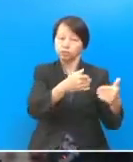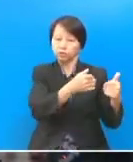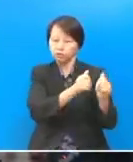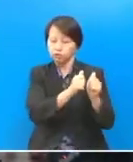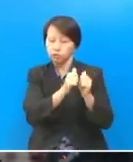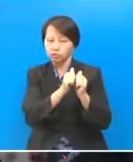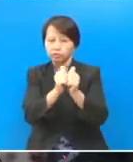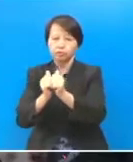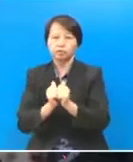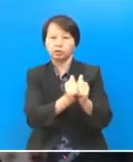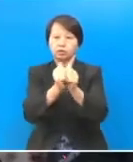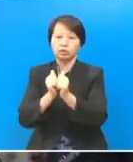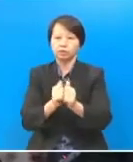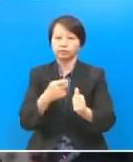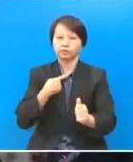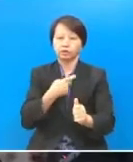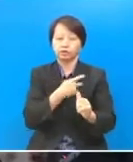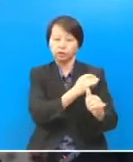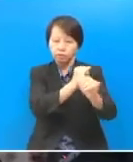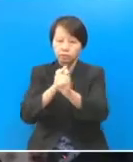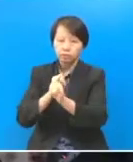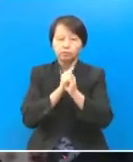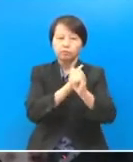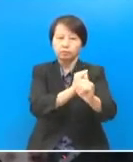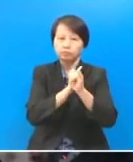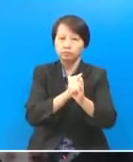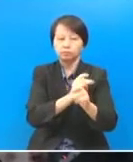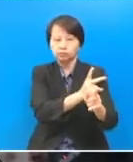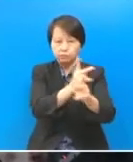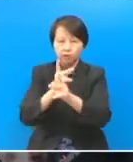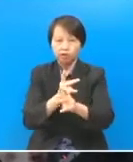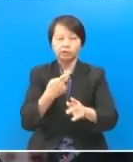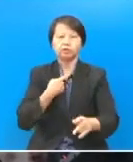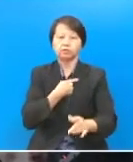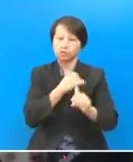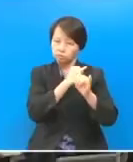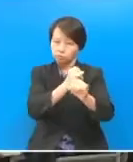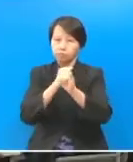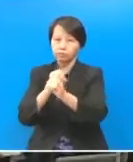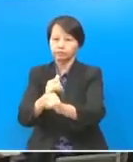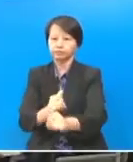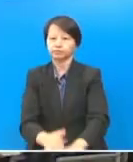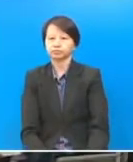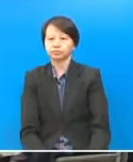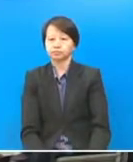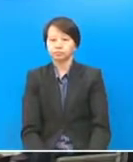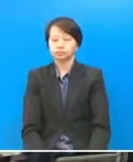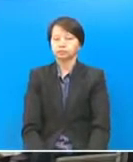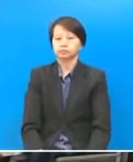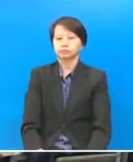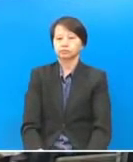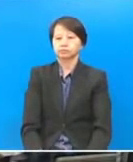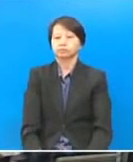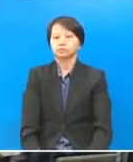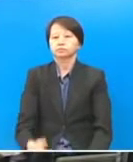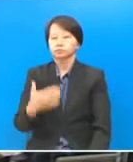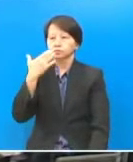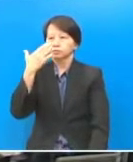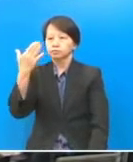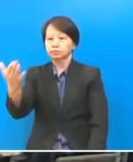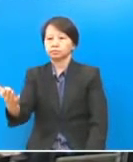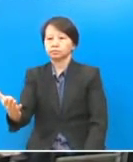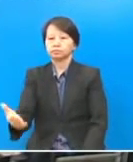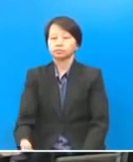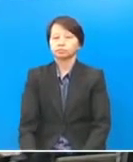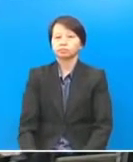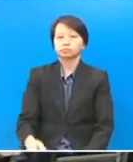sama-sama kita jaga kita terima kasih satu ini bertuah eh salah tamtama bacok makasih